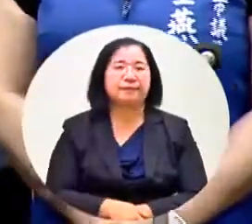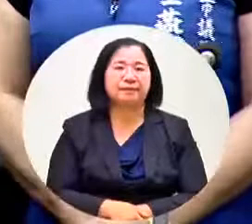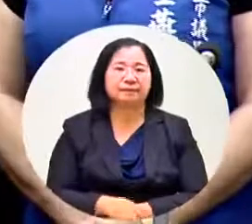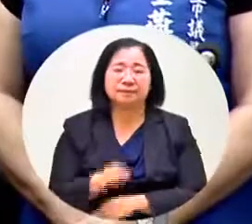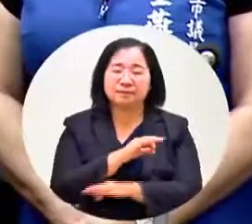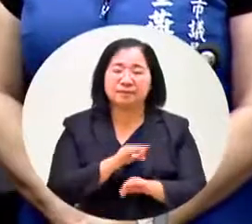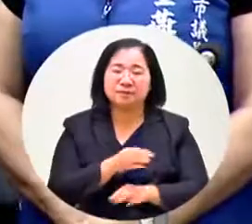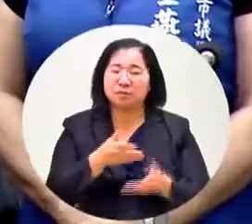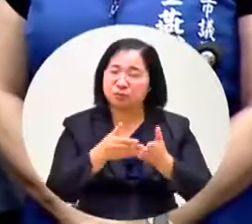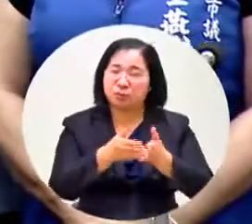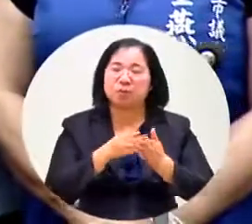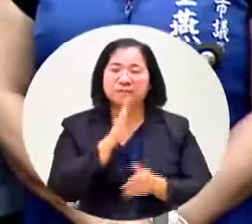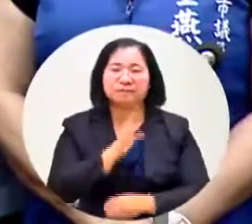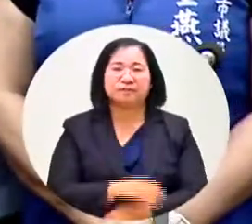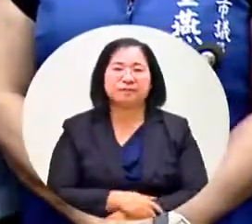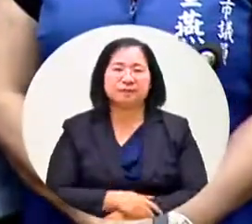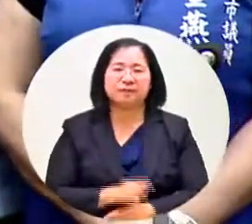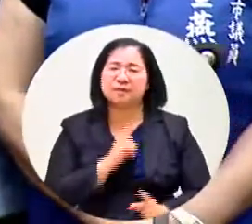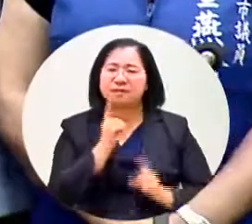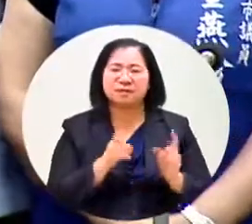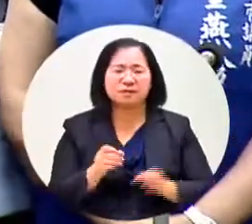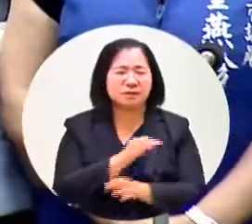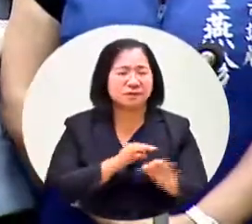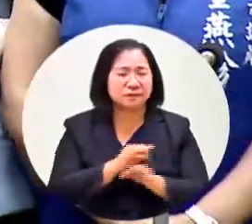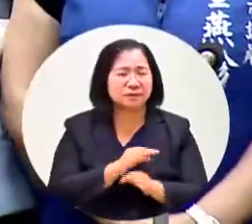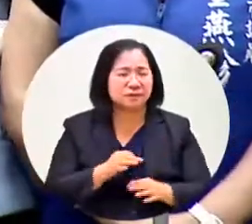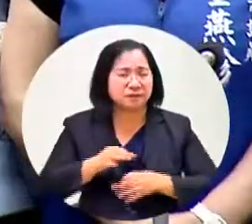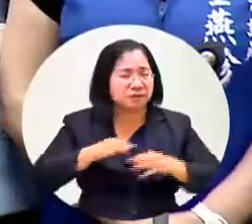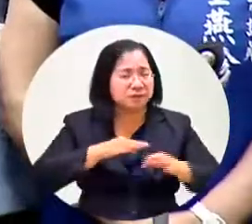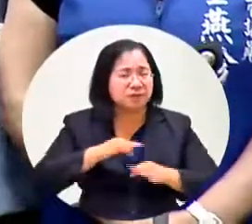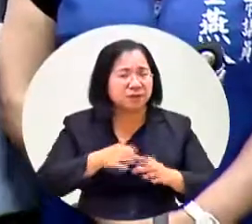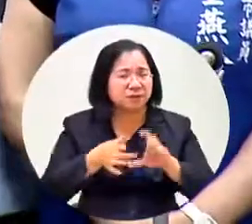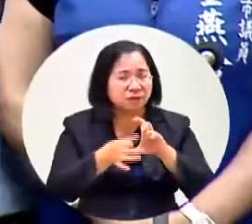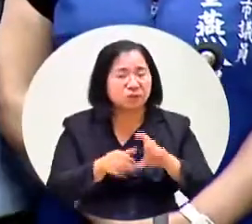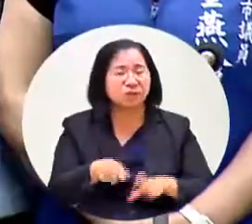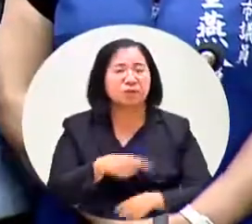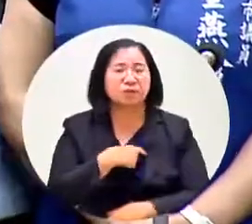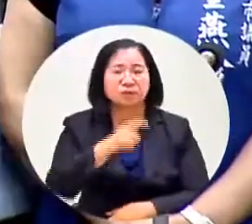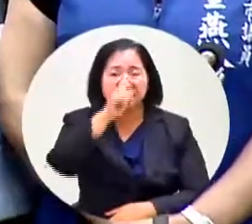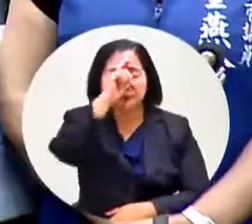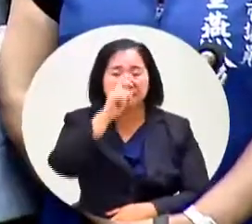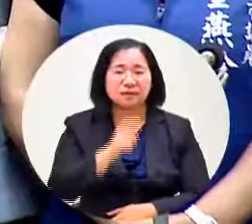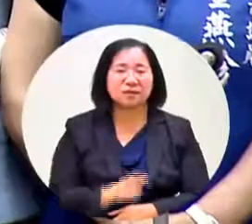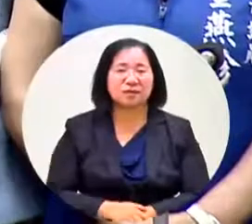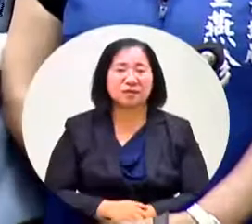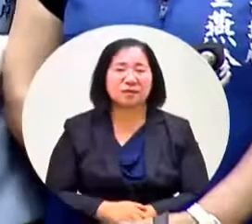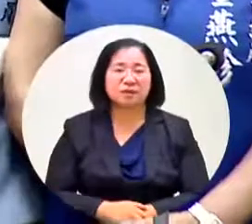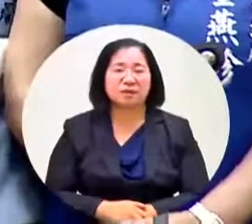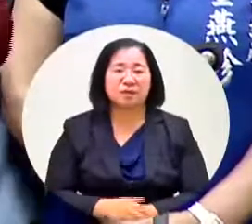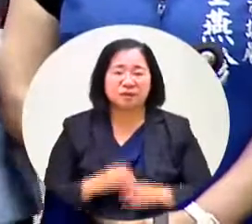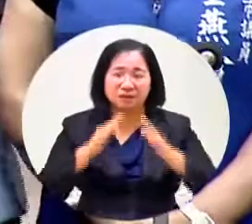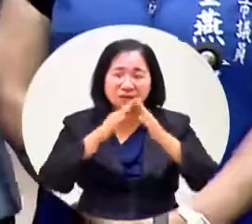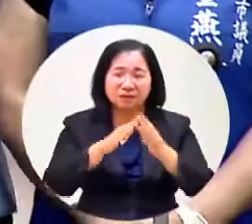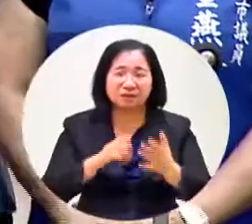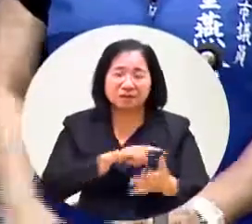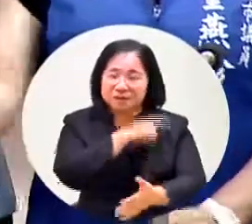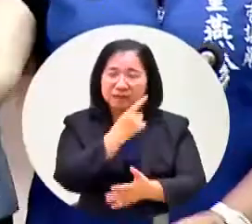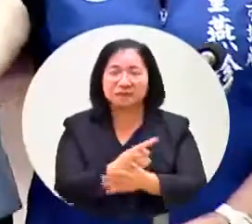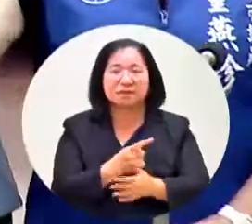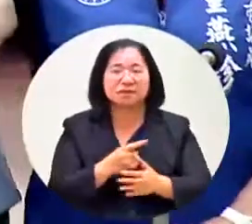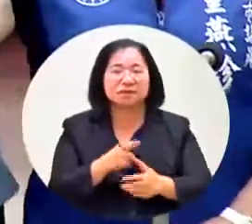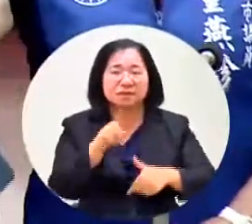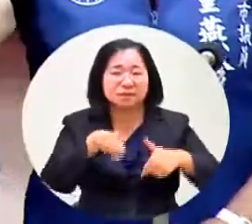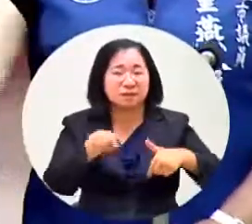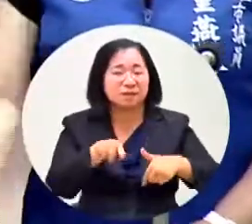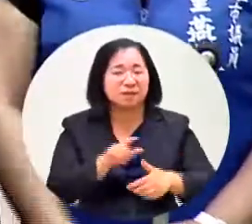口区为例来做一个抄袭的橱窗。我要讲的是说，我们今天的自经区啊，自由经